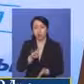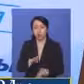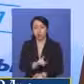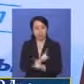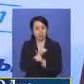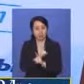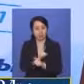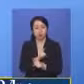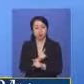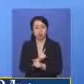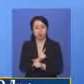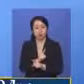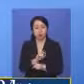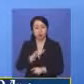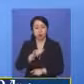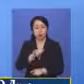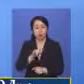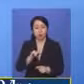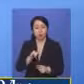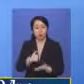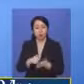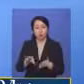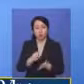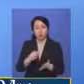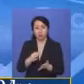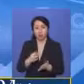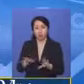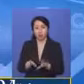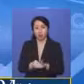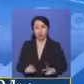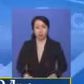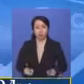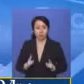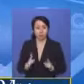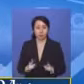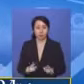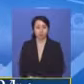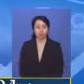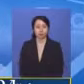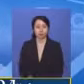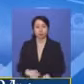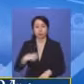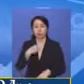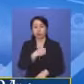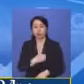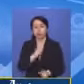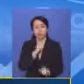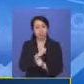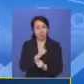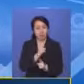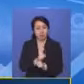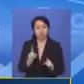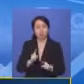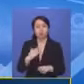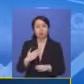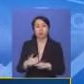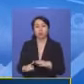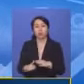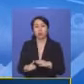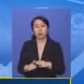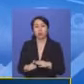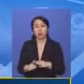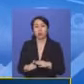запретить выход по УДО осужденных за коррупционные преступления. Очень важно запретить даже после отбытия срока выезд за